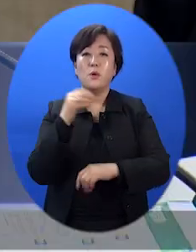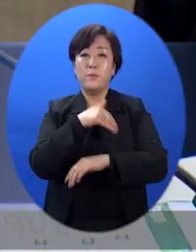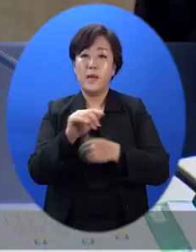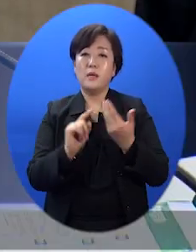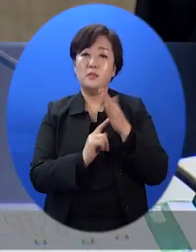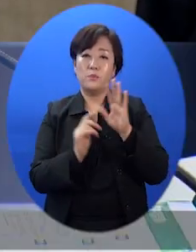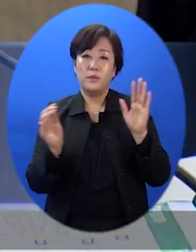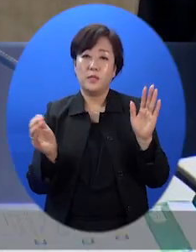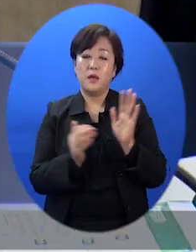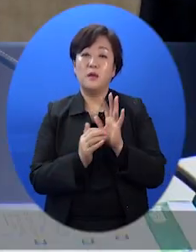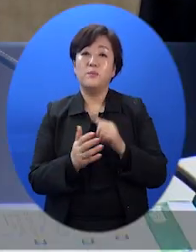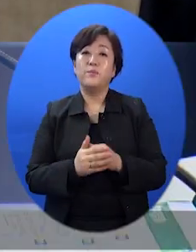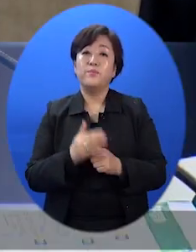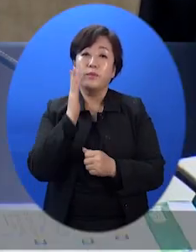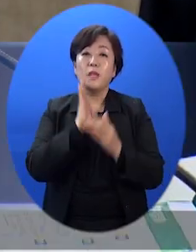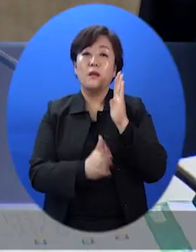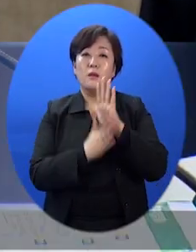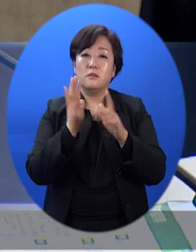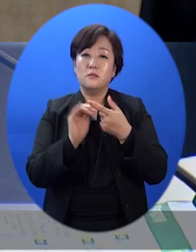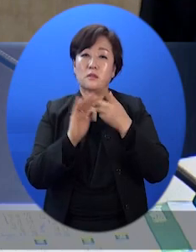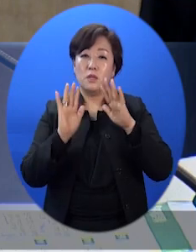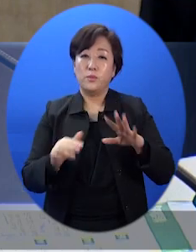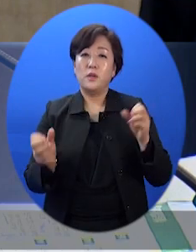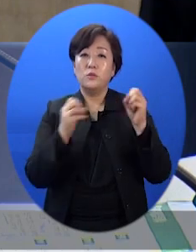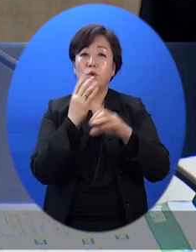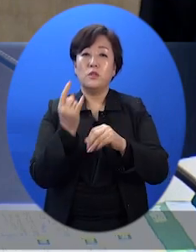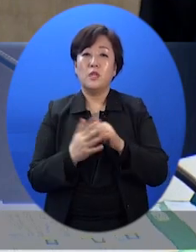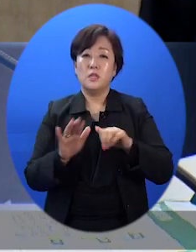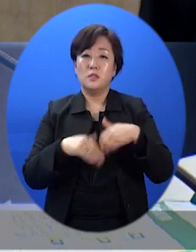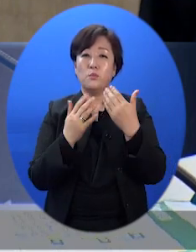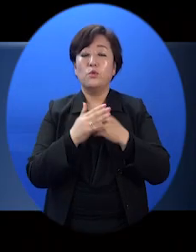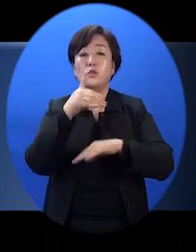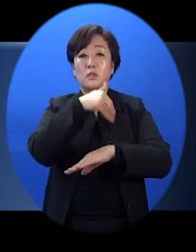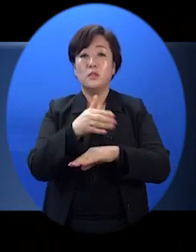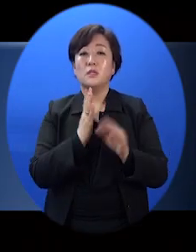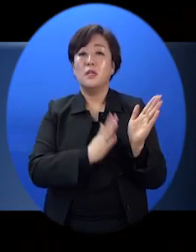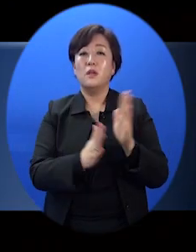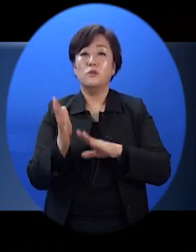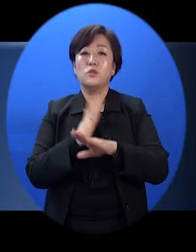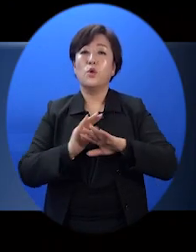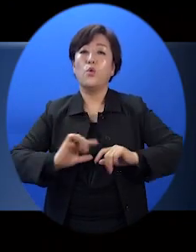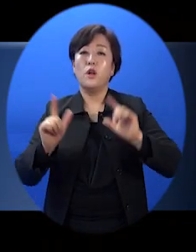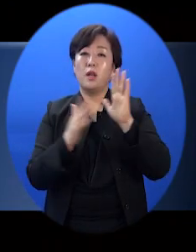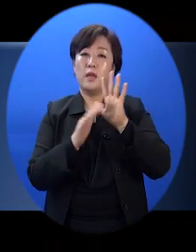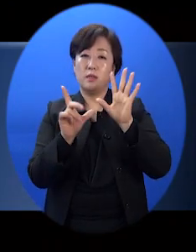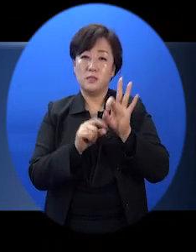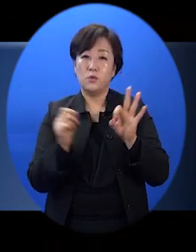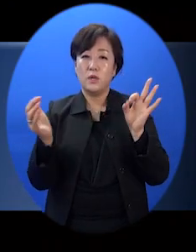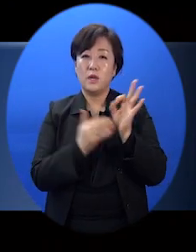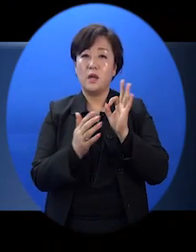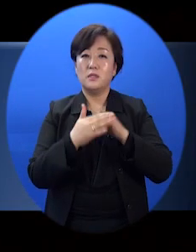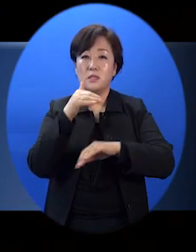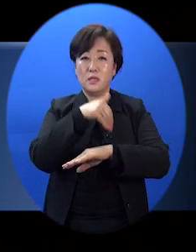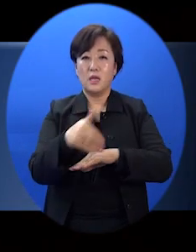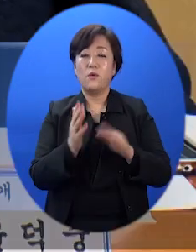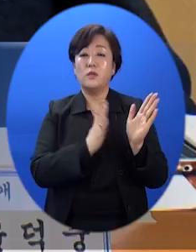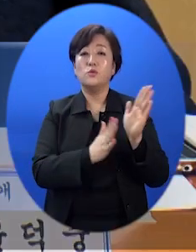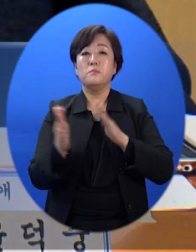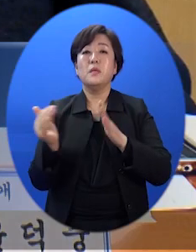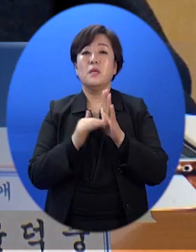전망됩니다. 울산시는 이번 토론회에서 논의된 방안들을 토대로 올해 10월까지 개발계획 수립을